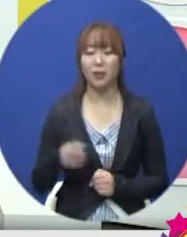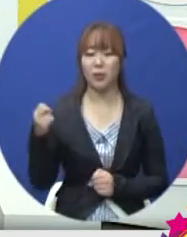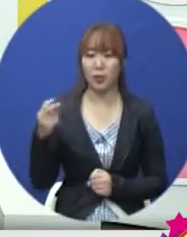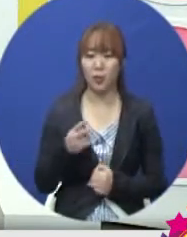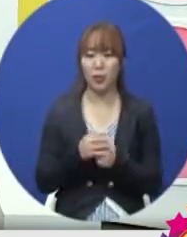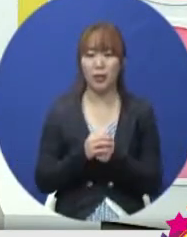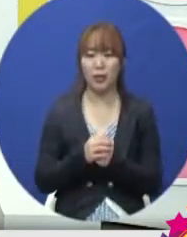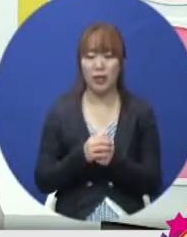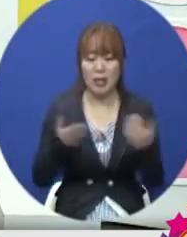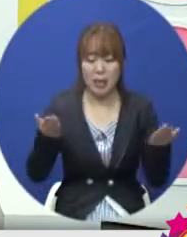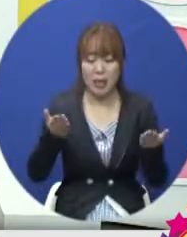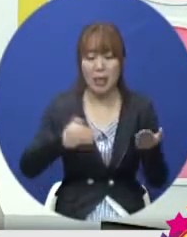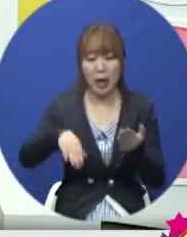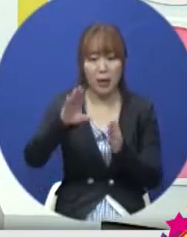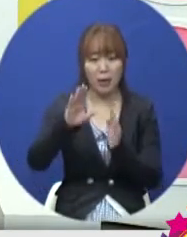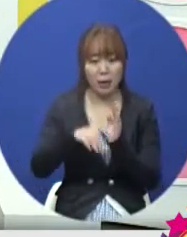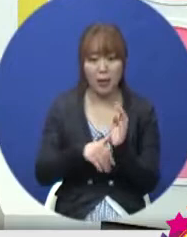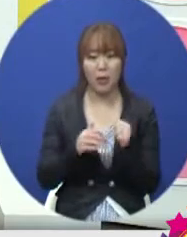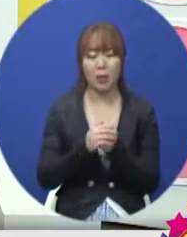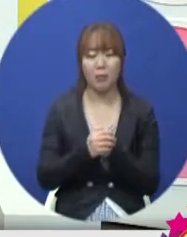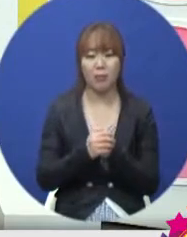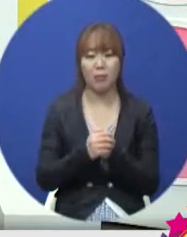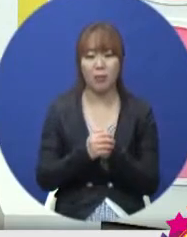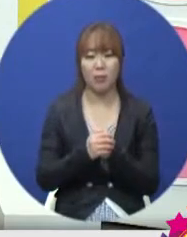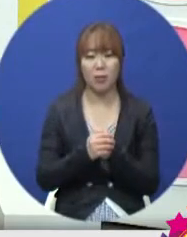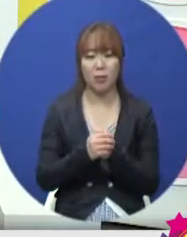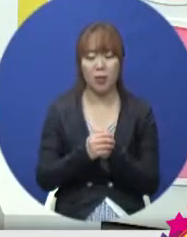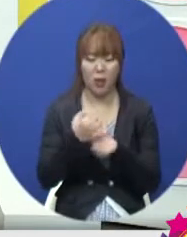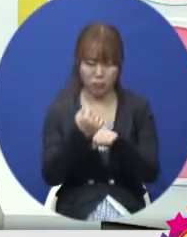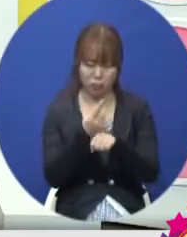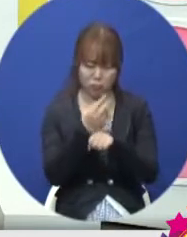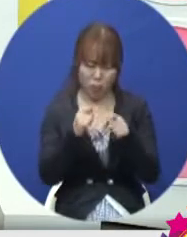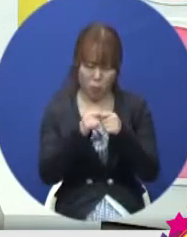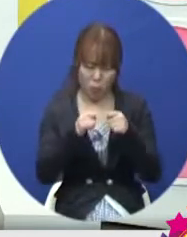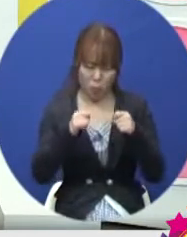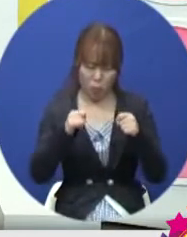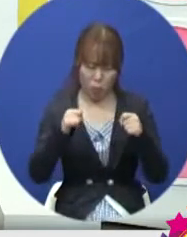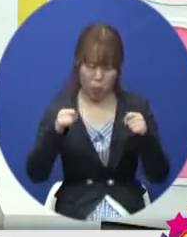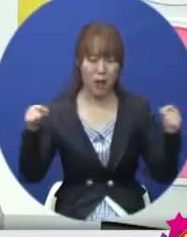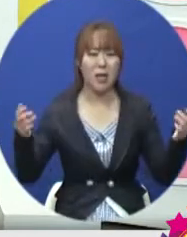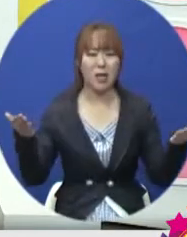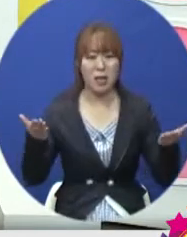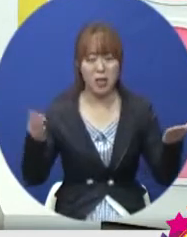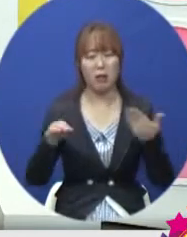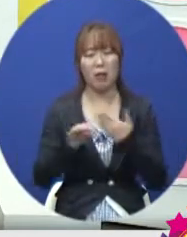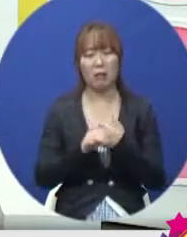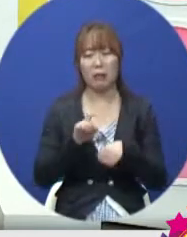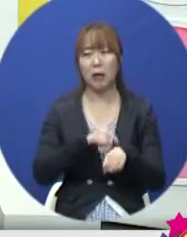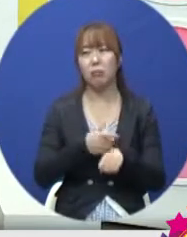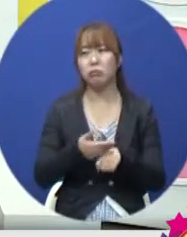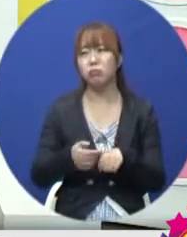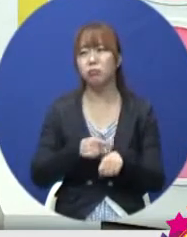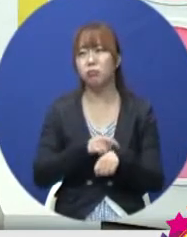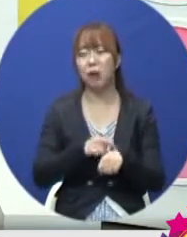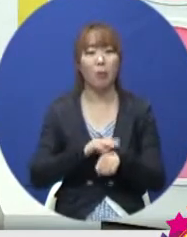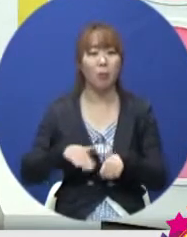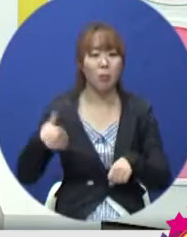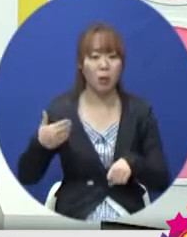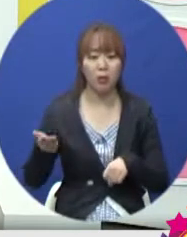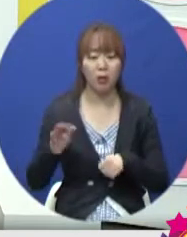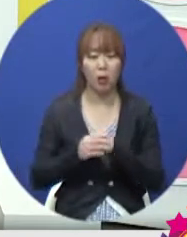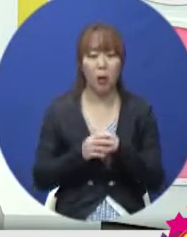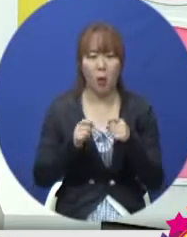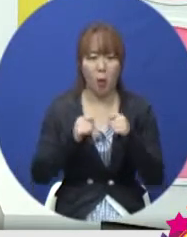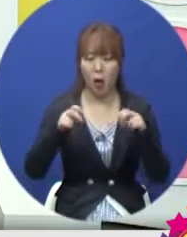그리고 일을 나가시더라도 네. 뭐 막 몇 시간씩 이렇게 계속 일하다 보면 시간 가시는 줄 모르는데 네. 오래